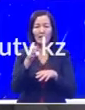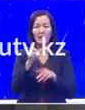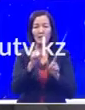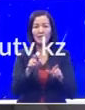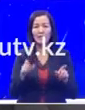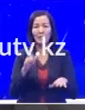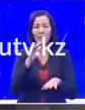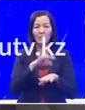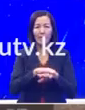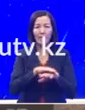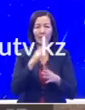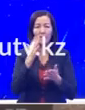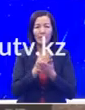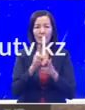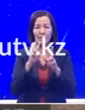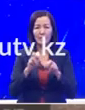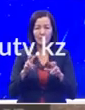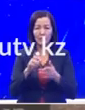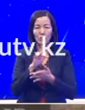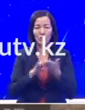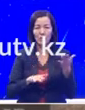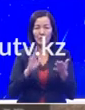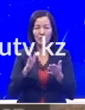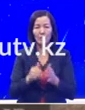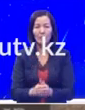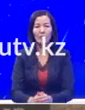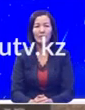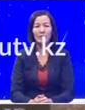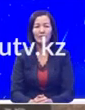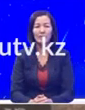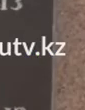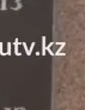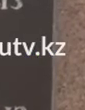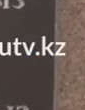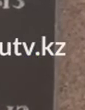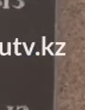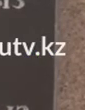әлде деректер іздестіре бермек. Әділет Балтабек, Ержан Дүйсен, Жетісу арнасы.